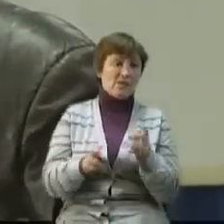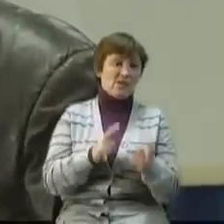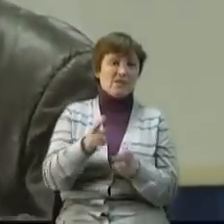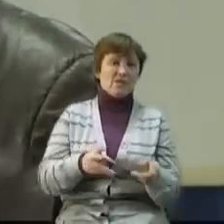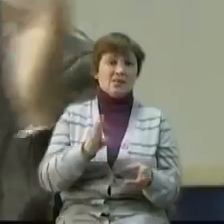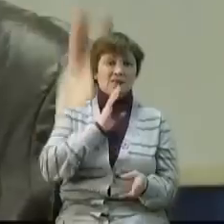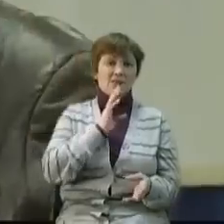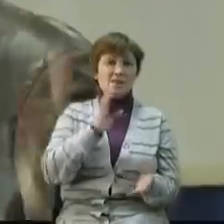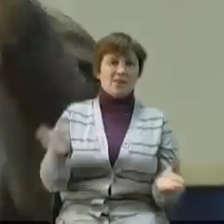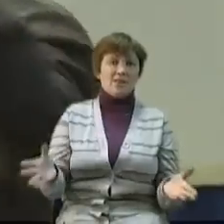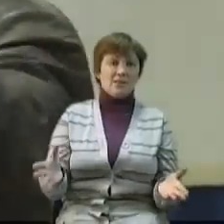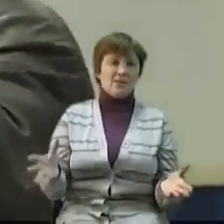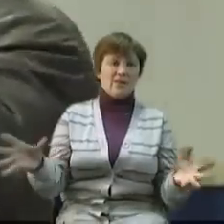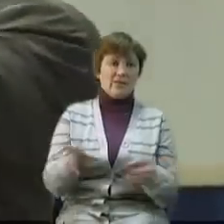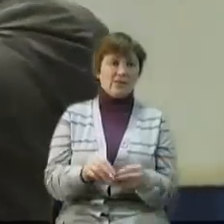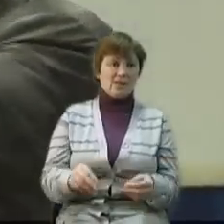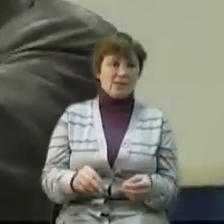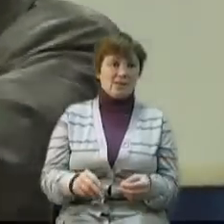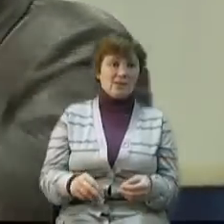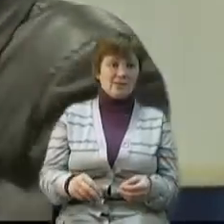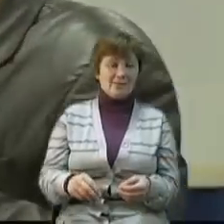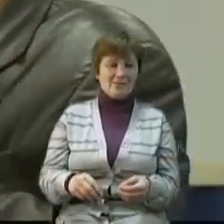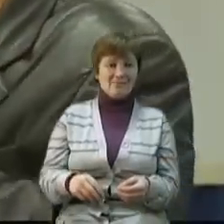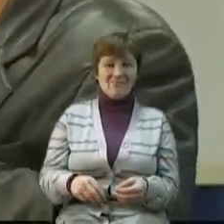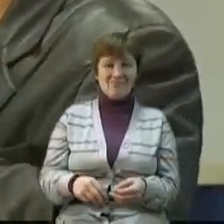Все пилят, только с разных сторон.